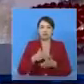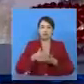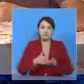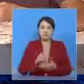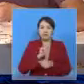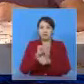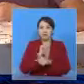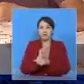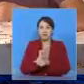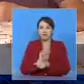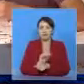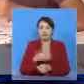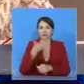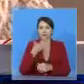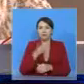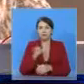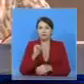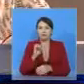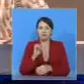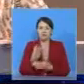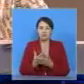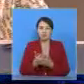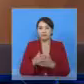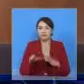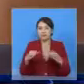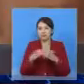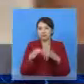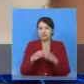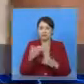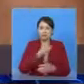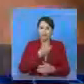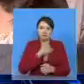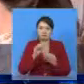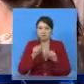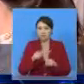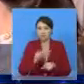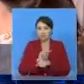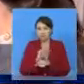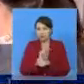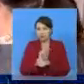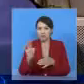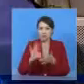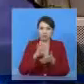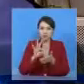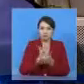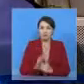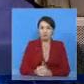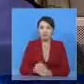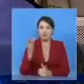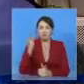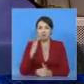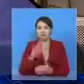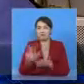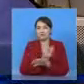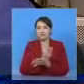на обучение и пропаганду национальных ремесел. В рамках данного проекта желающие могут освоить навыки рукоделия. Постоянно так у нас